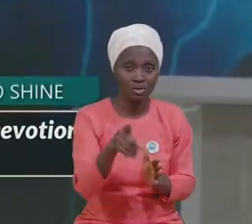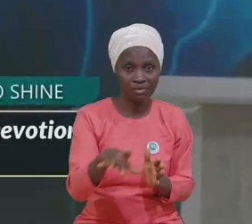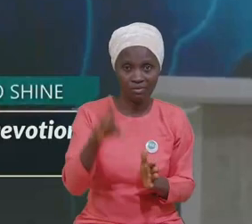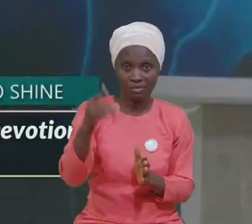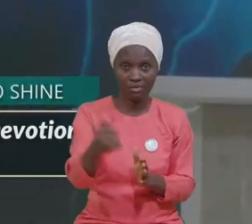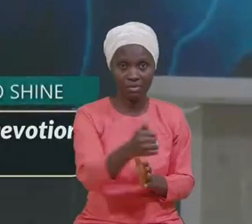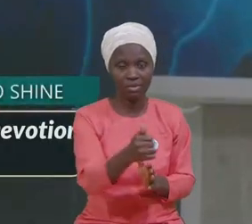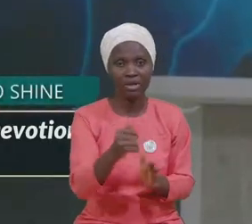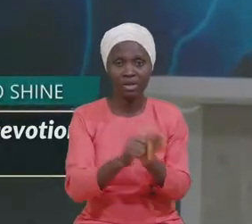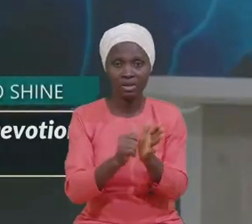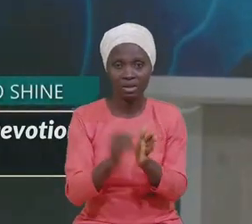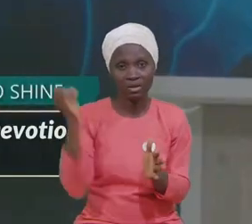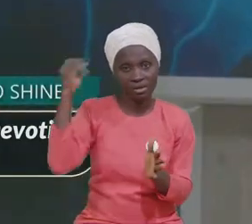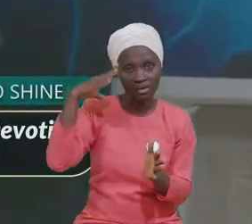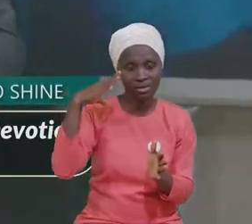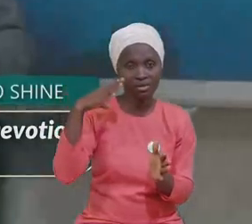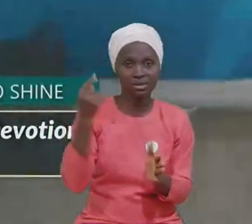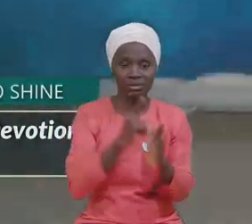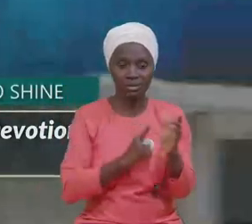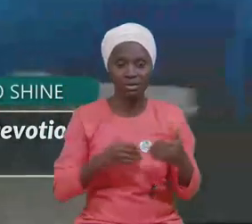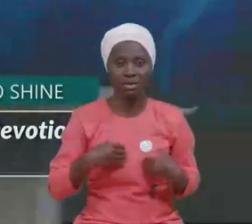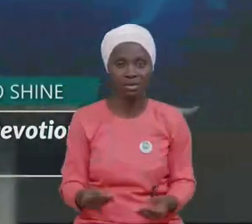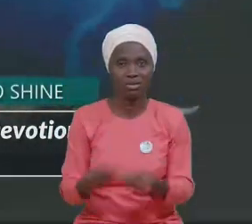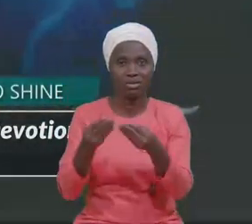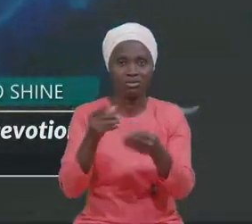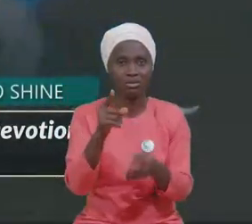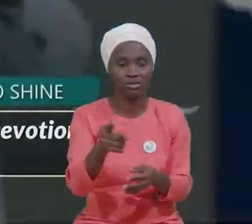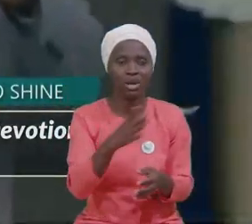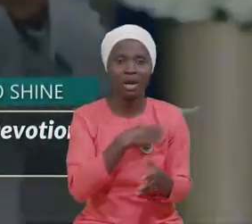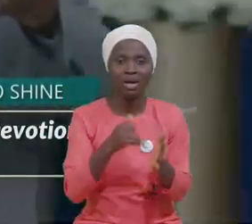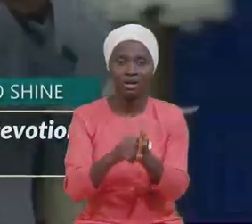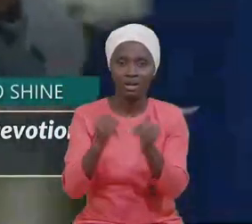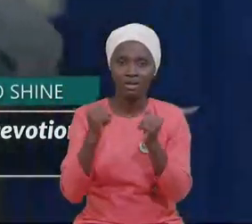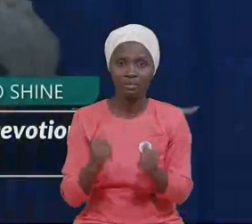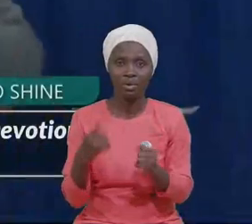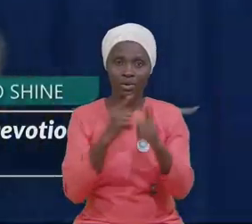vas. Cette grâce de Dieu, que la grâce que Dieu t'a donnée,